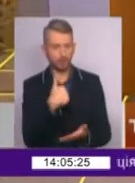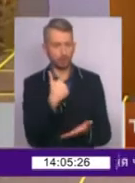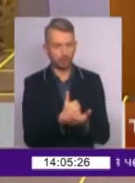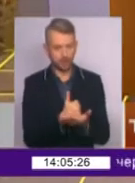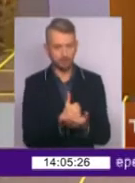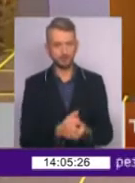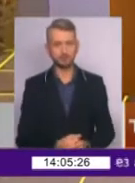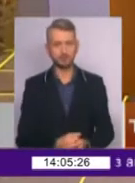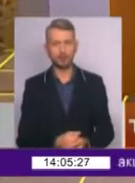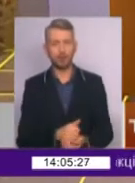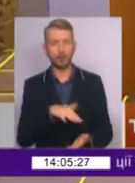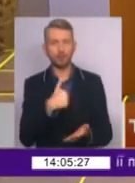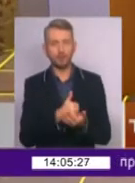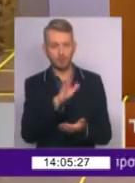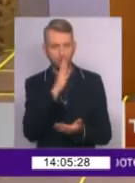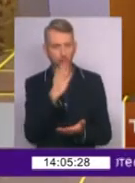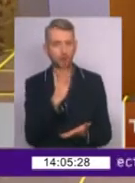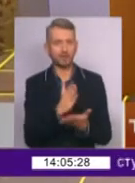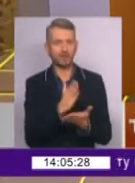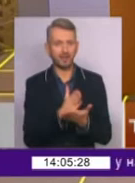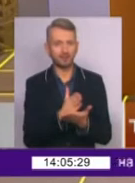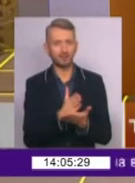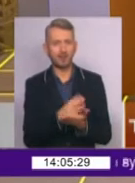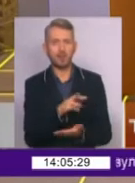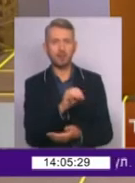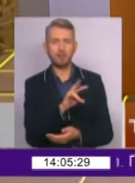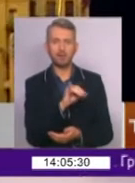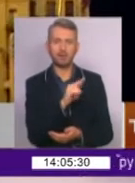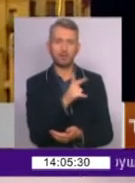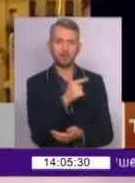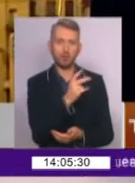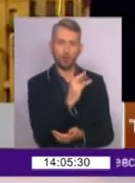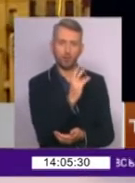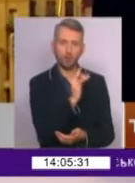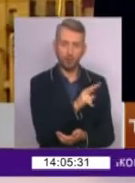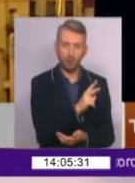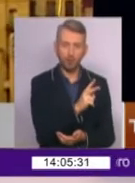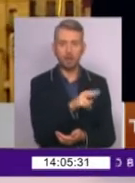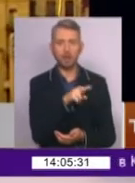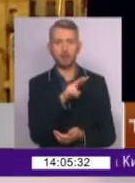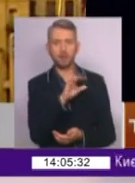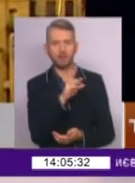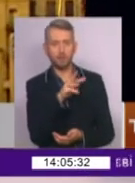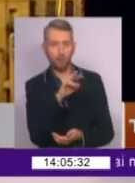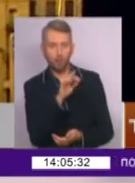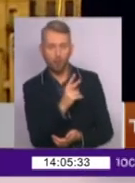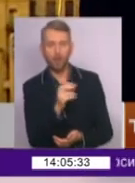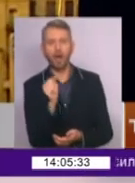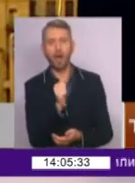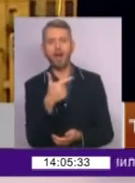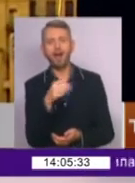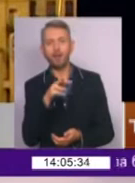основними ворогами є, навіть можна сказати, менінгокок і пневмокок, оскільки гемофільна інфекція тільки для дітей до 5 років